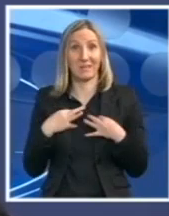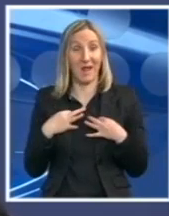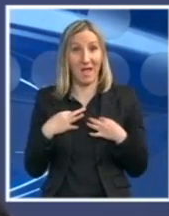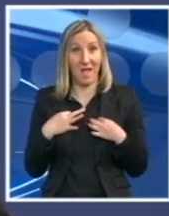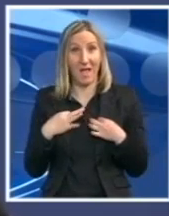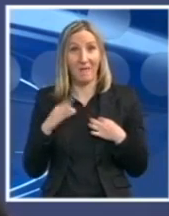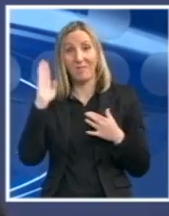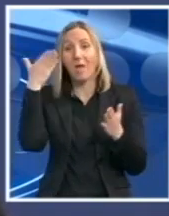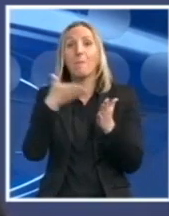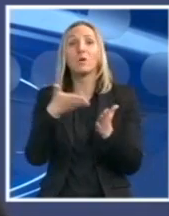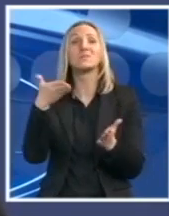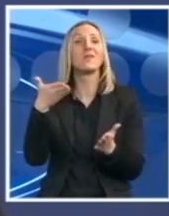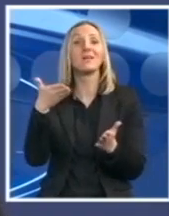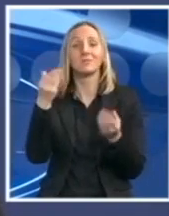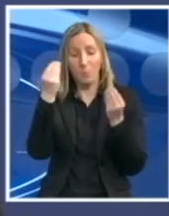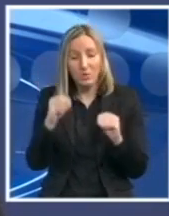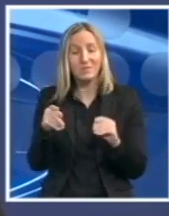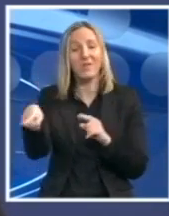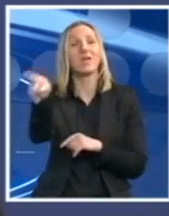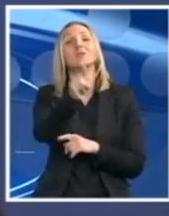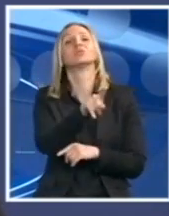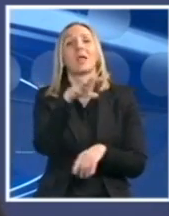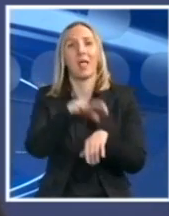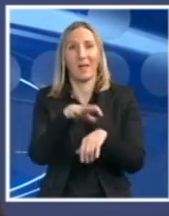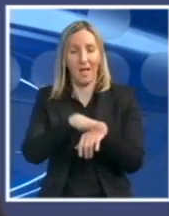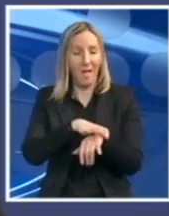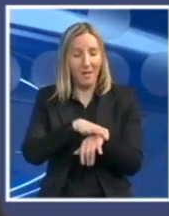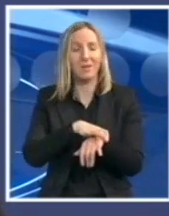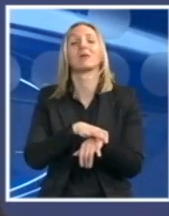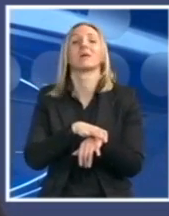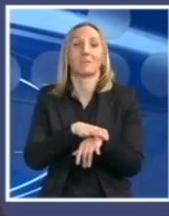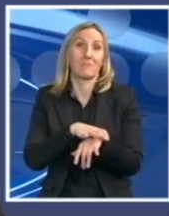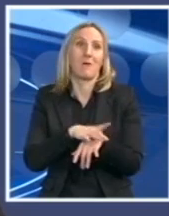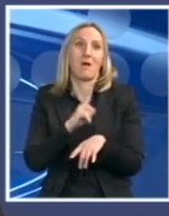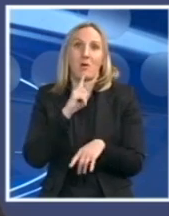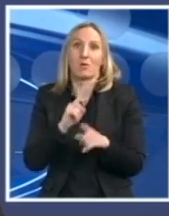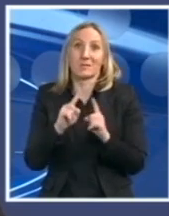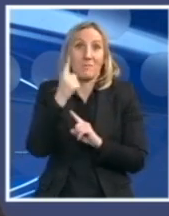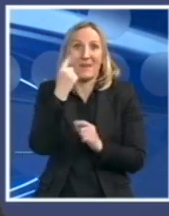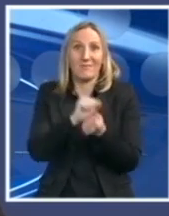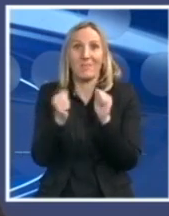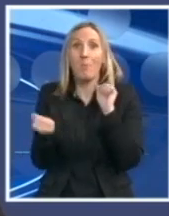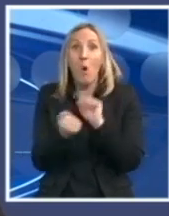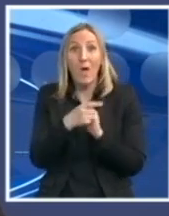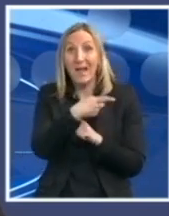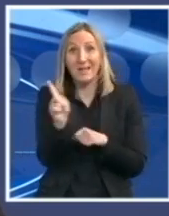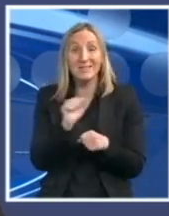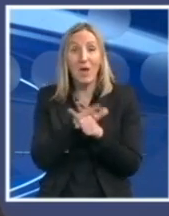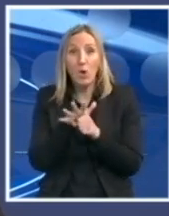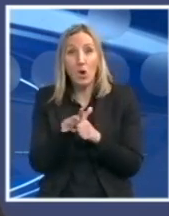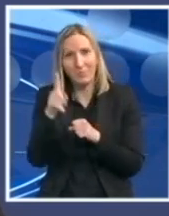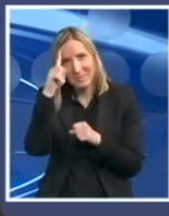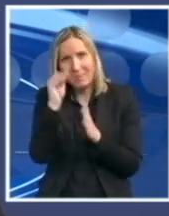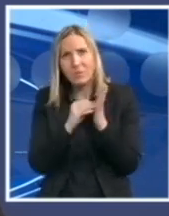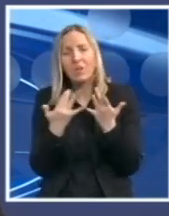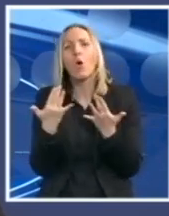svega onima koji ovih dana, odnosno mesec dana, su u prvoj liniji borbe, da tako kažem, protiv korone. Znamo li podatak koliko lekara